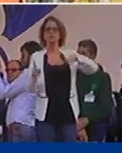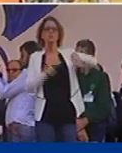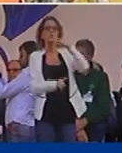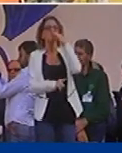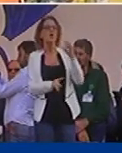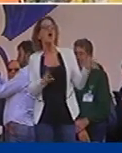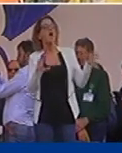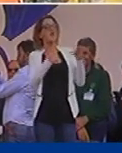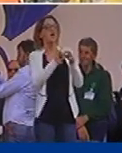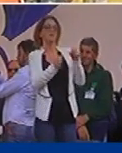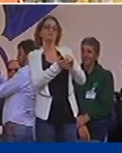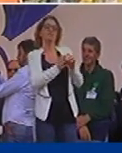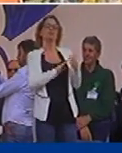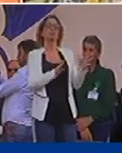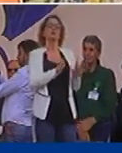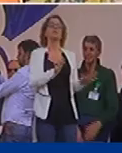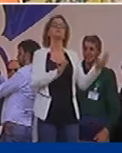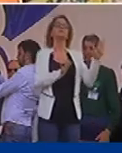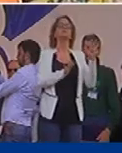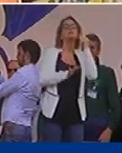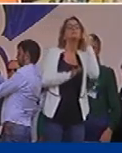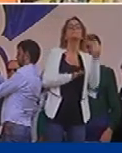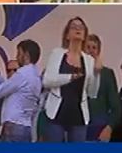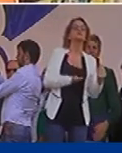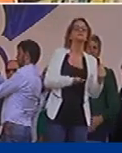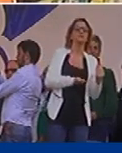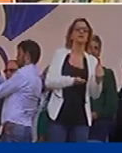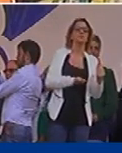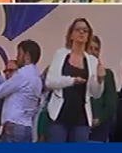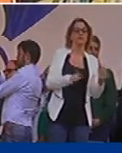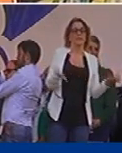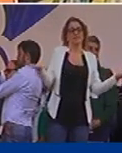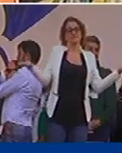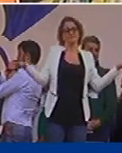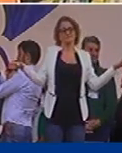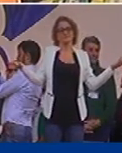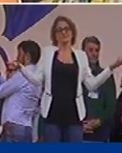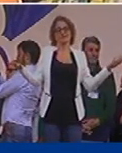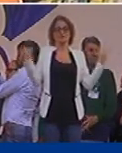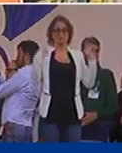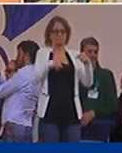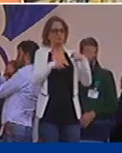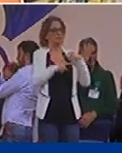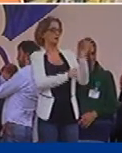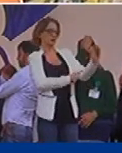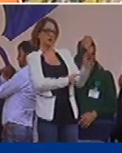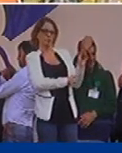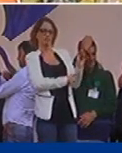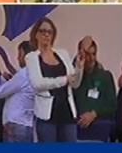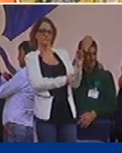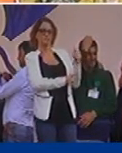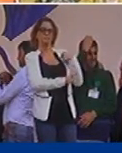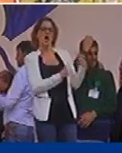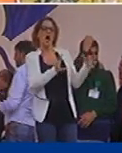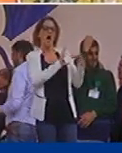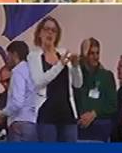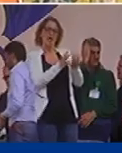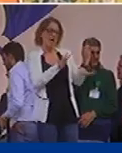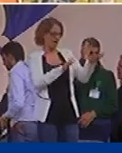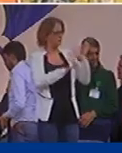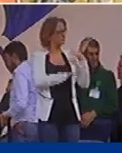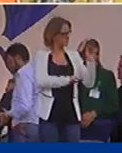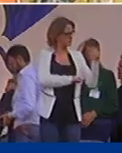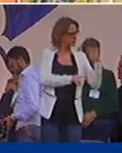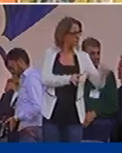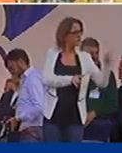alleati di centrodestra cosa pensano di questo? Ecco, questo io chiederò. ai nostri alleati.